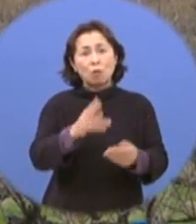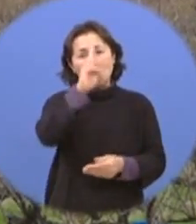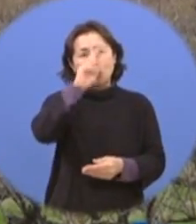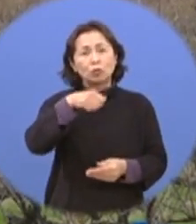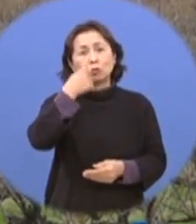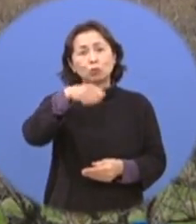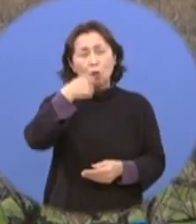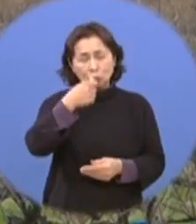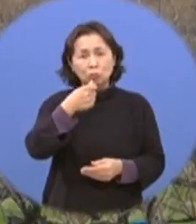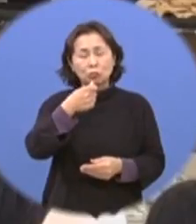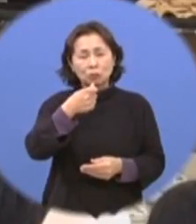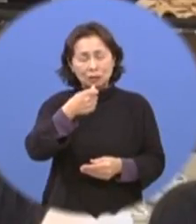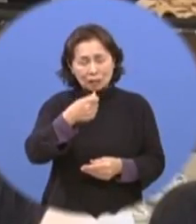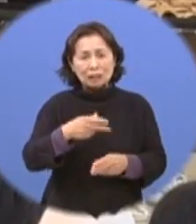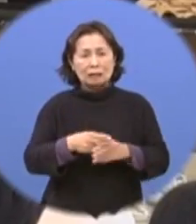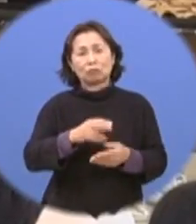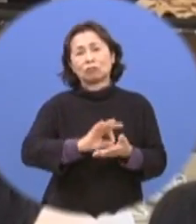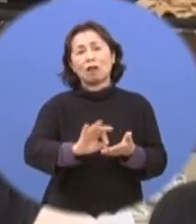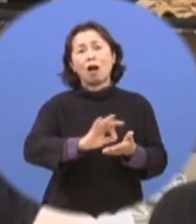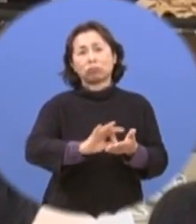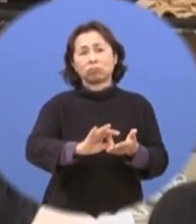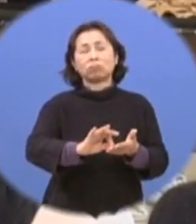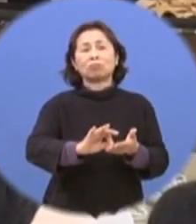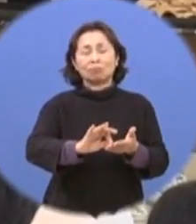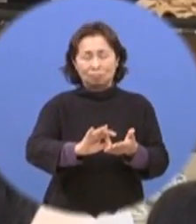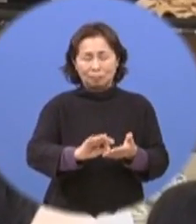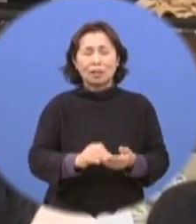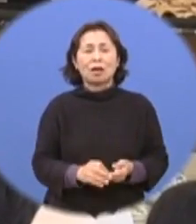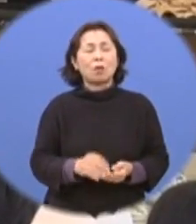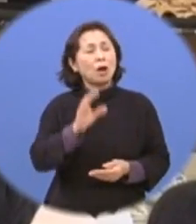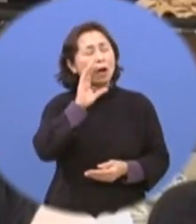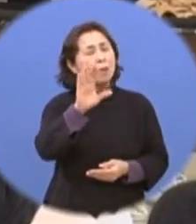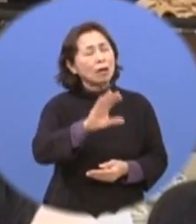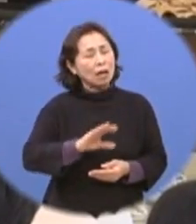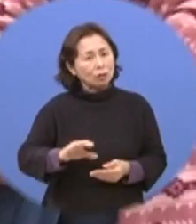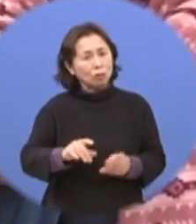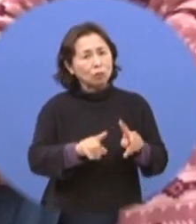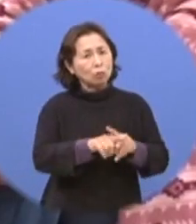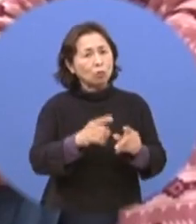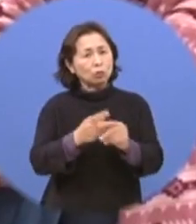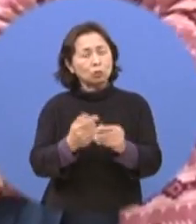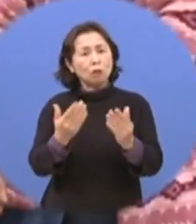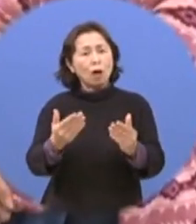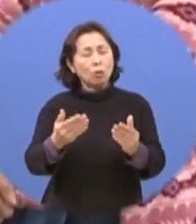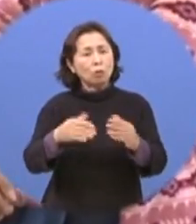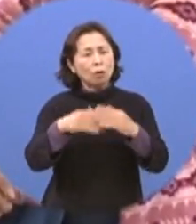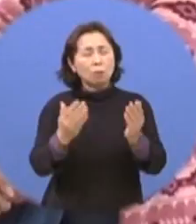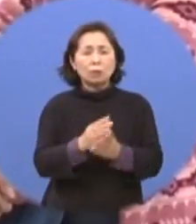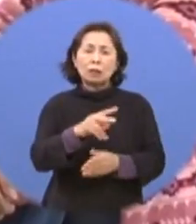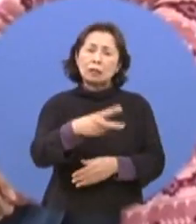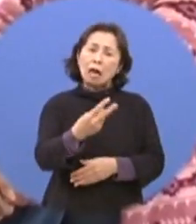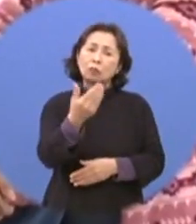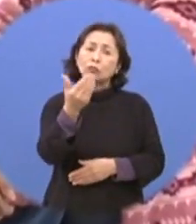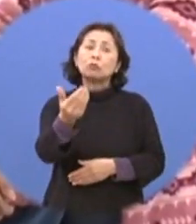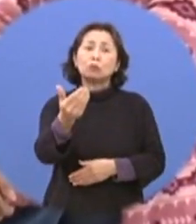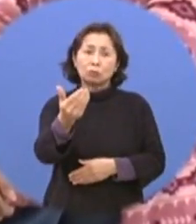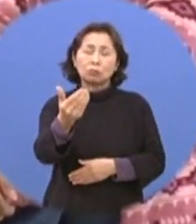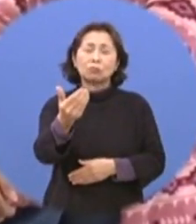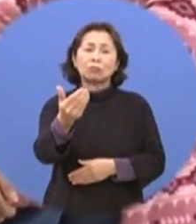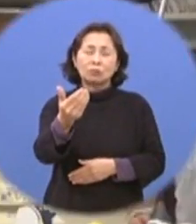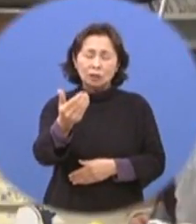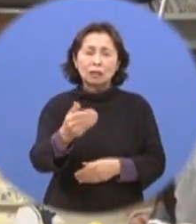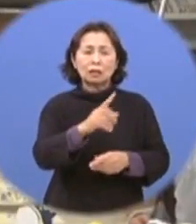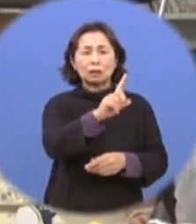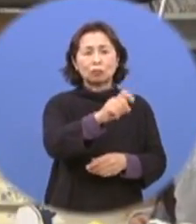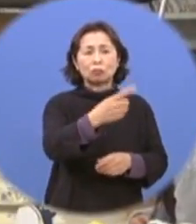いうことで喧嘩の小中学校など代替に190校ですねにあのこの11が月から2月